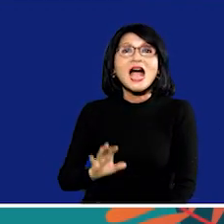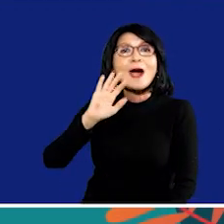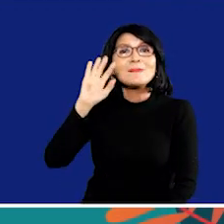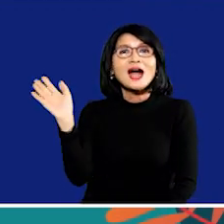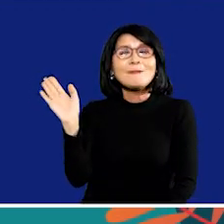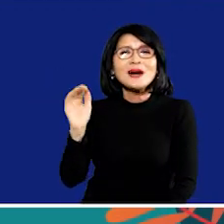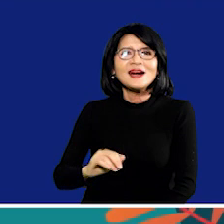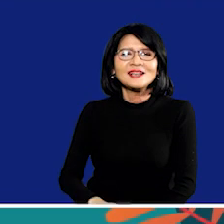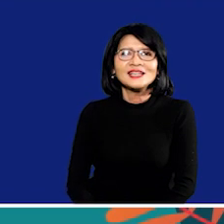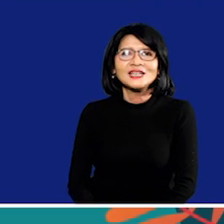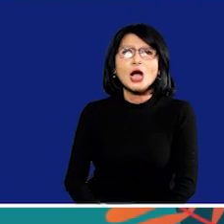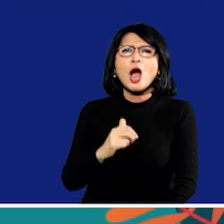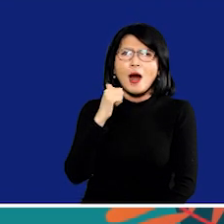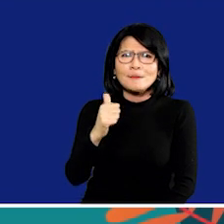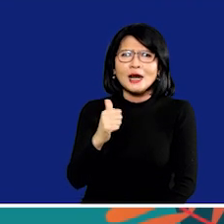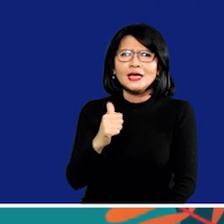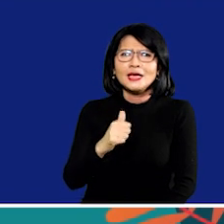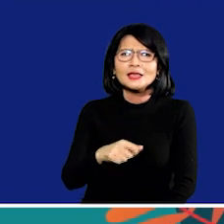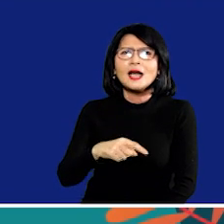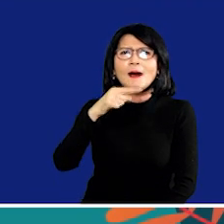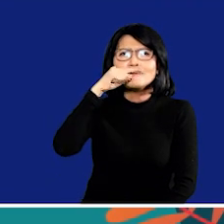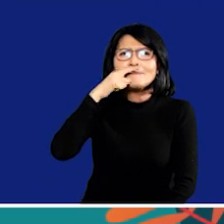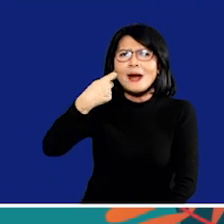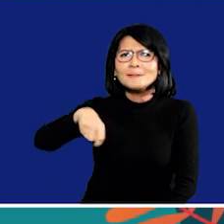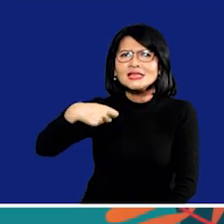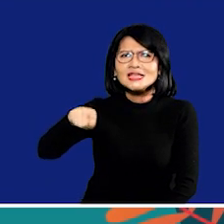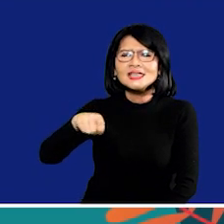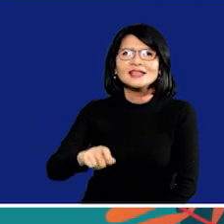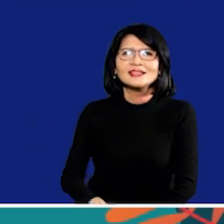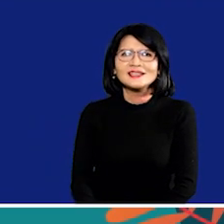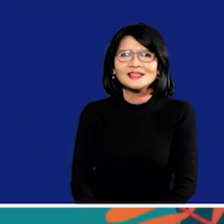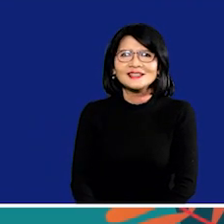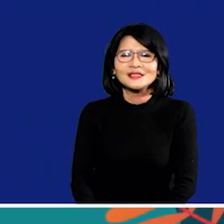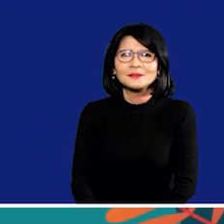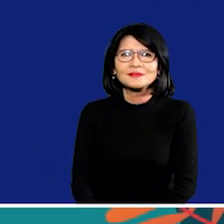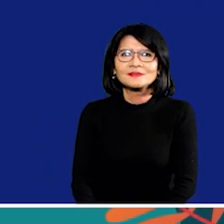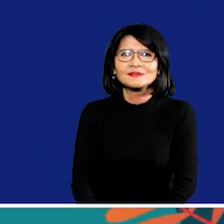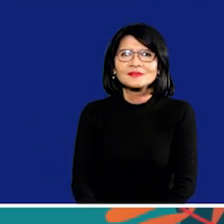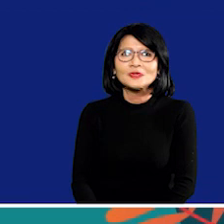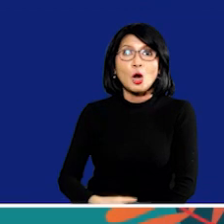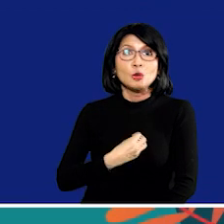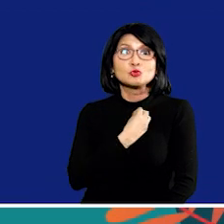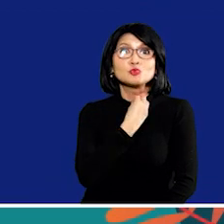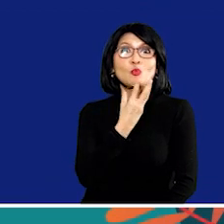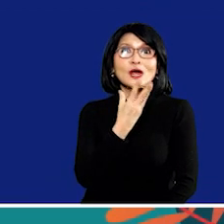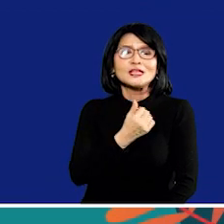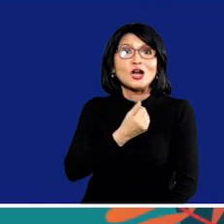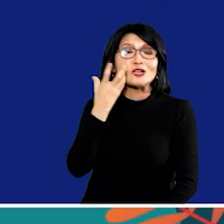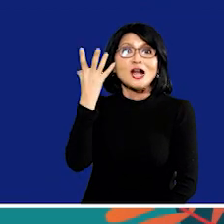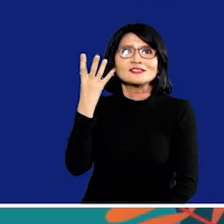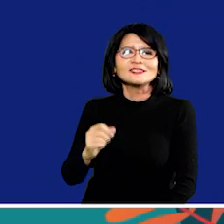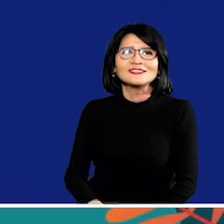apa kabar? Baik, Pak Menteri. Yes. Baik. Suaranya kuat sekali nih